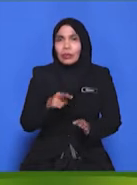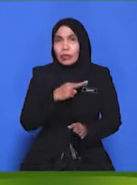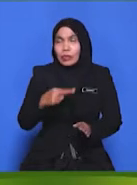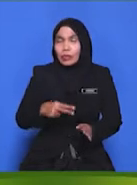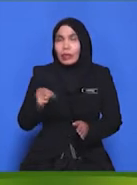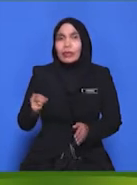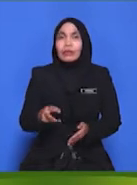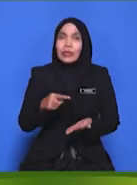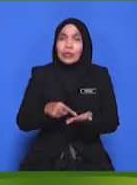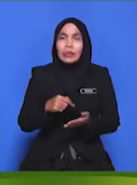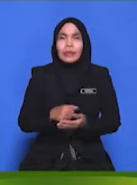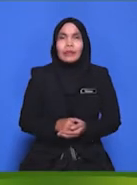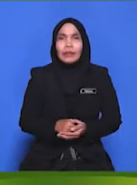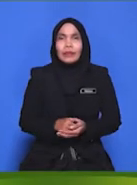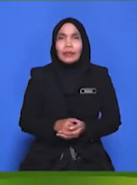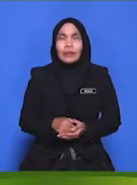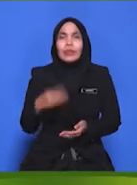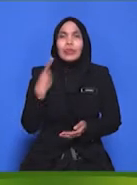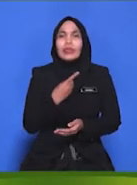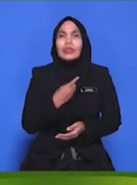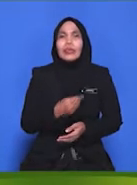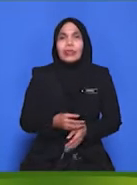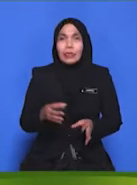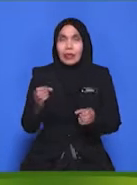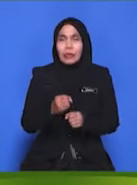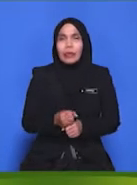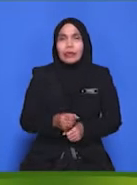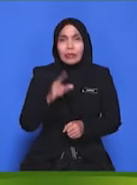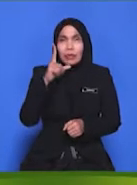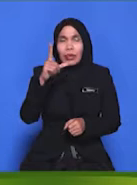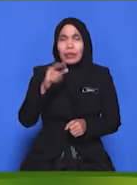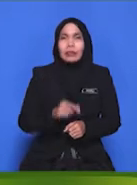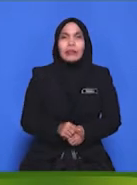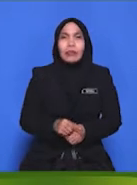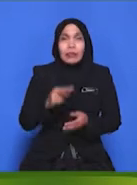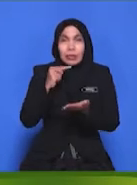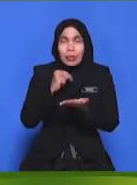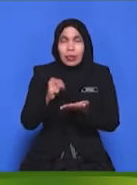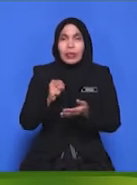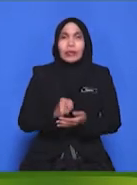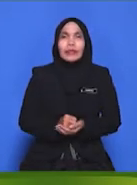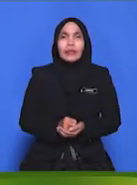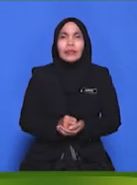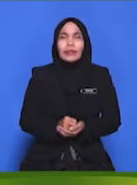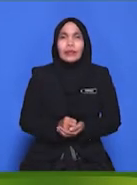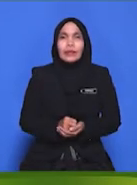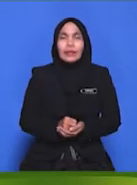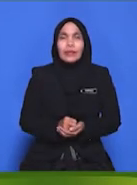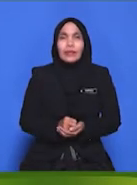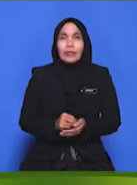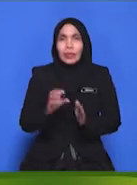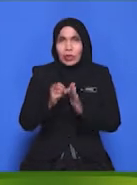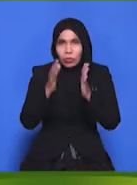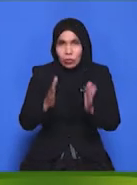di atas, kita dapat melihat nilai siwik tanggungjawab sebagai seorang rakyat terhadap negara yang dicintai.